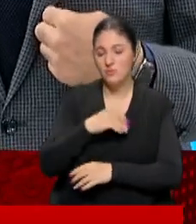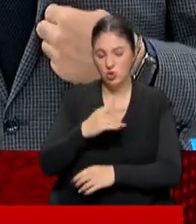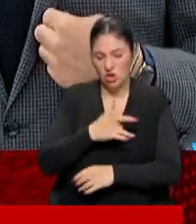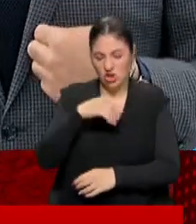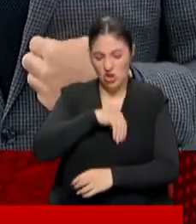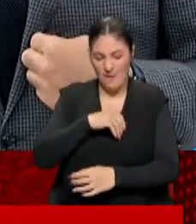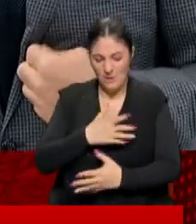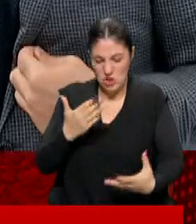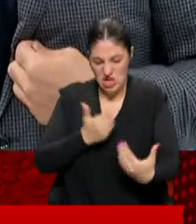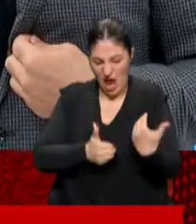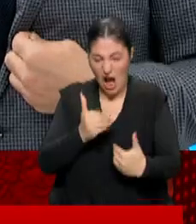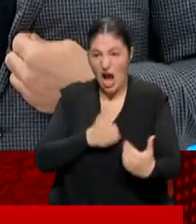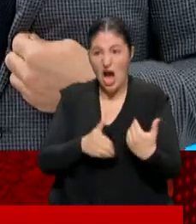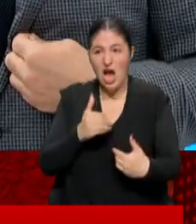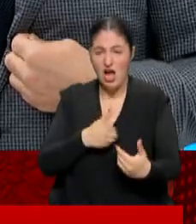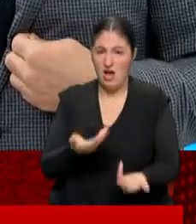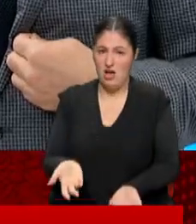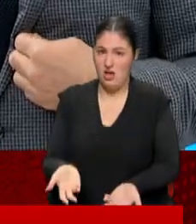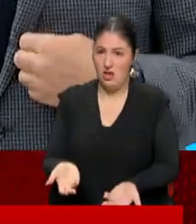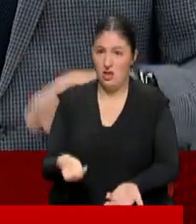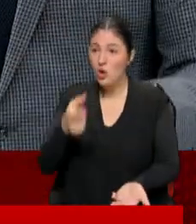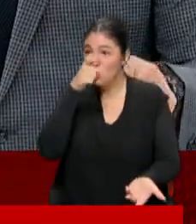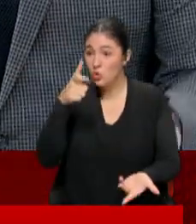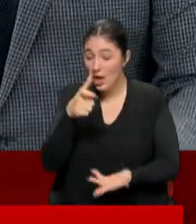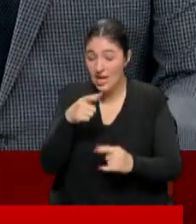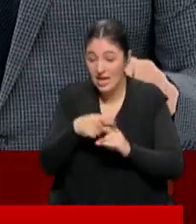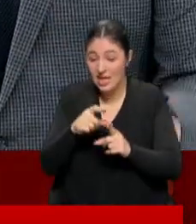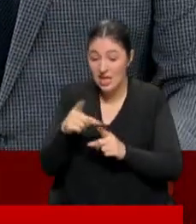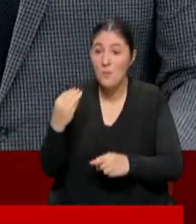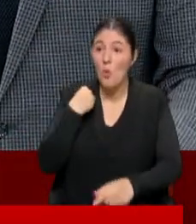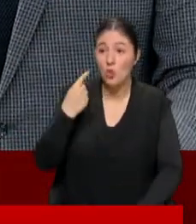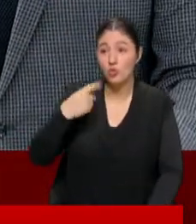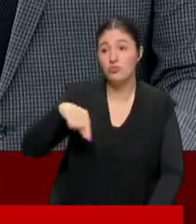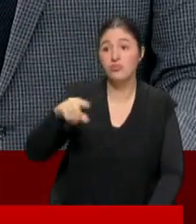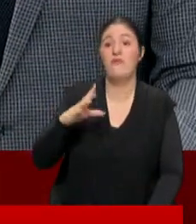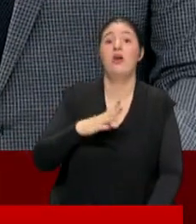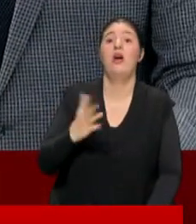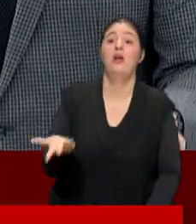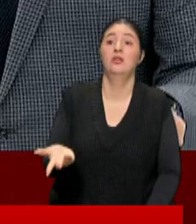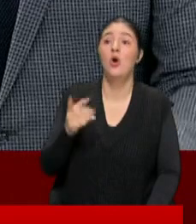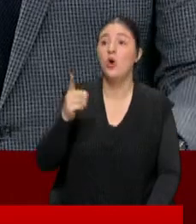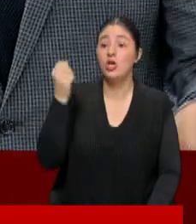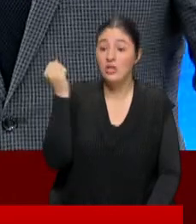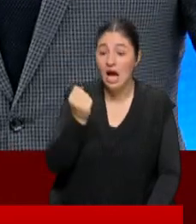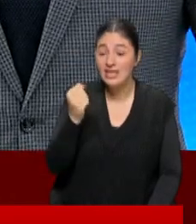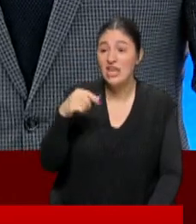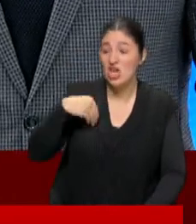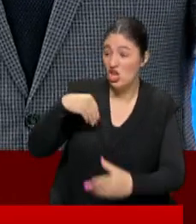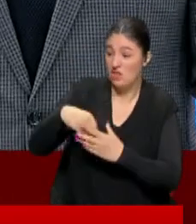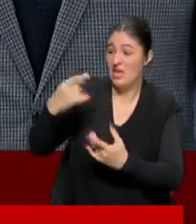yüreğinde büyük bir yara açtı Türkiye'nin hant dink'e borcu var onun katilinin